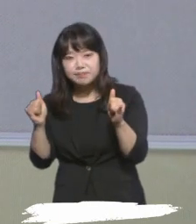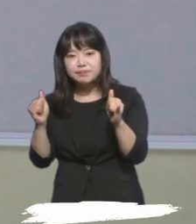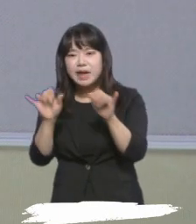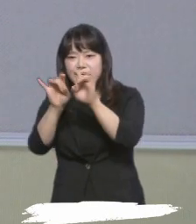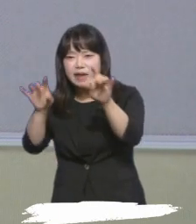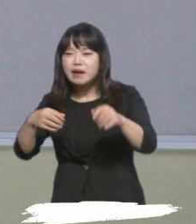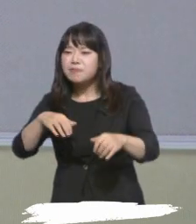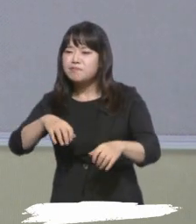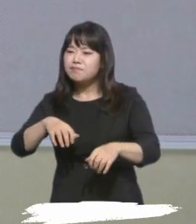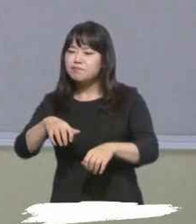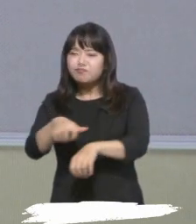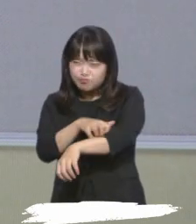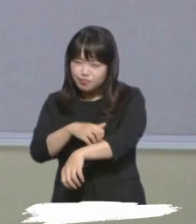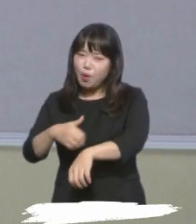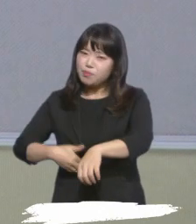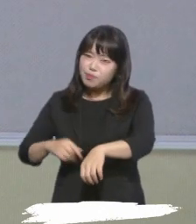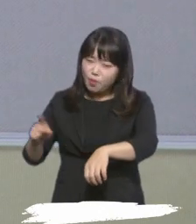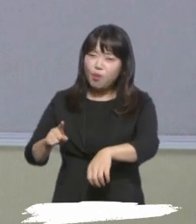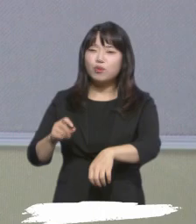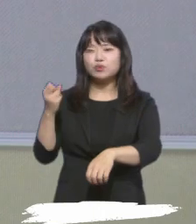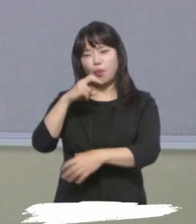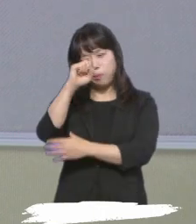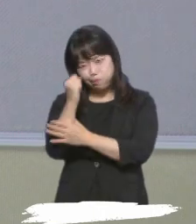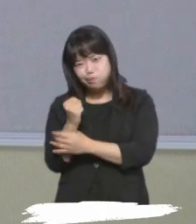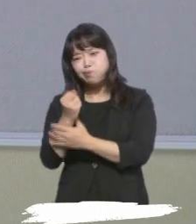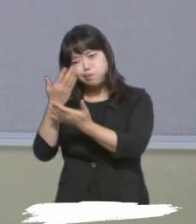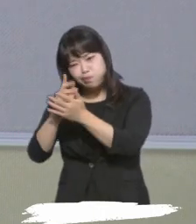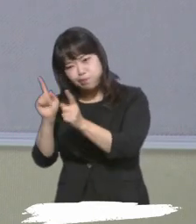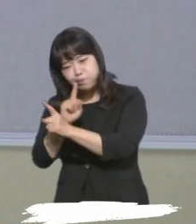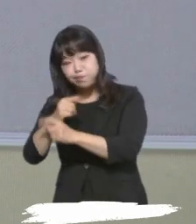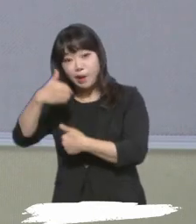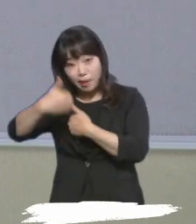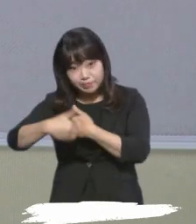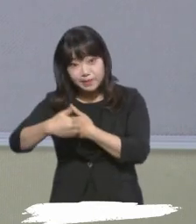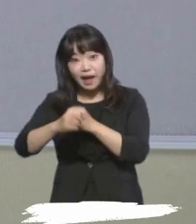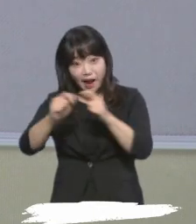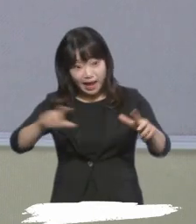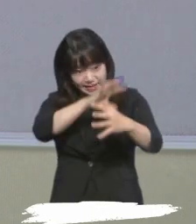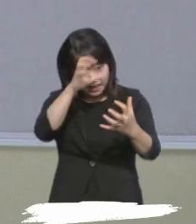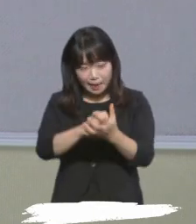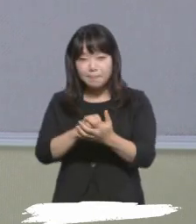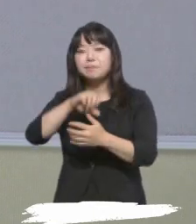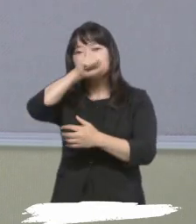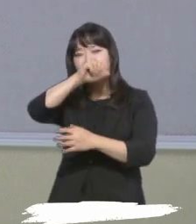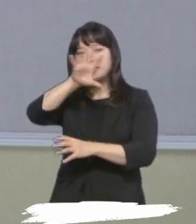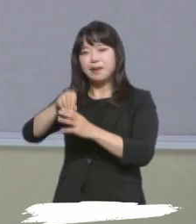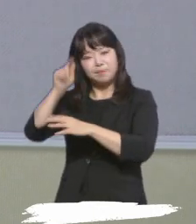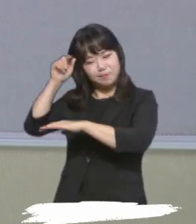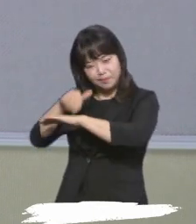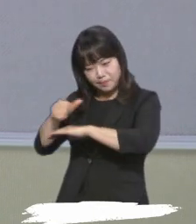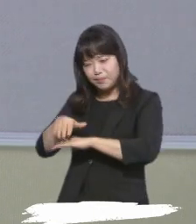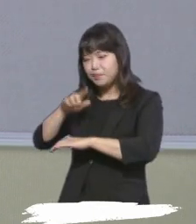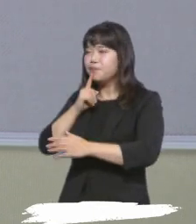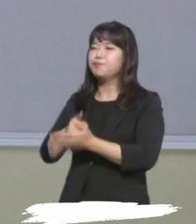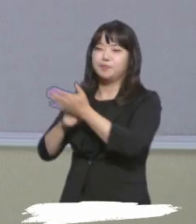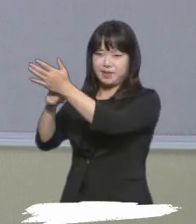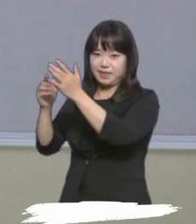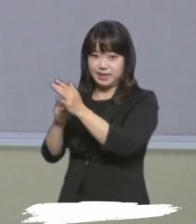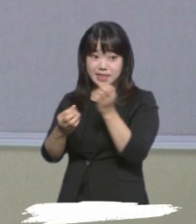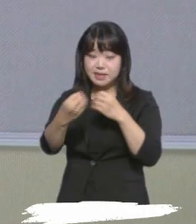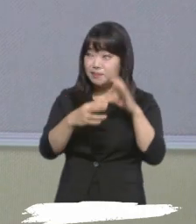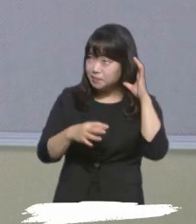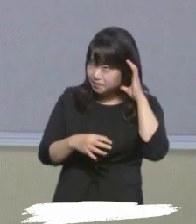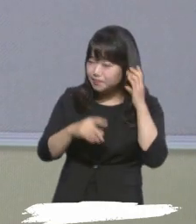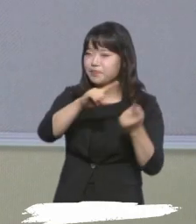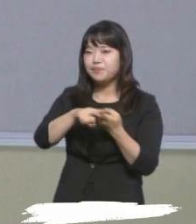각종 민원생활, 민원이라든가 노후시설들 개선을 하는 예산들을 반영했고 국민의 목소리가 반영된